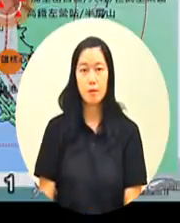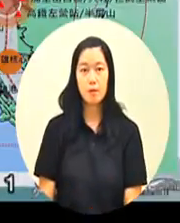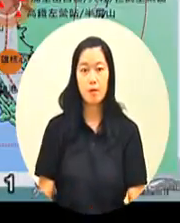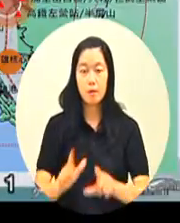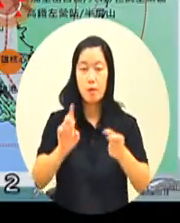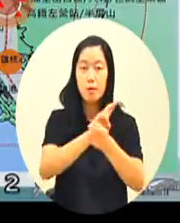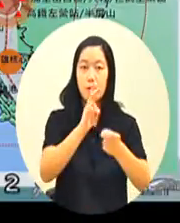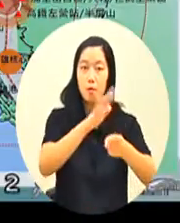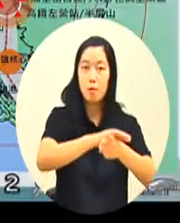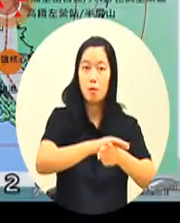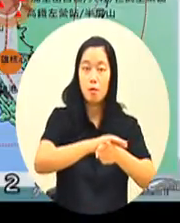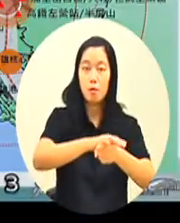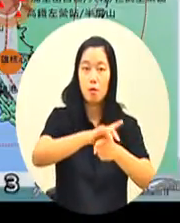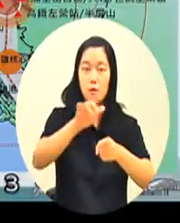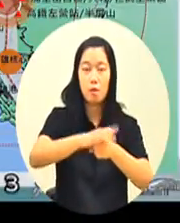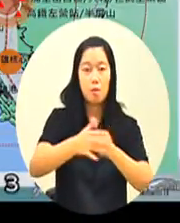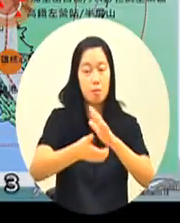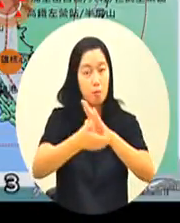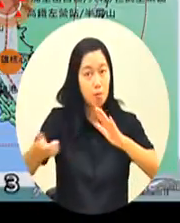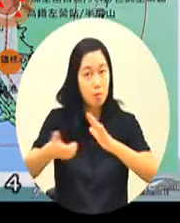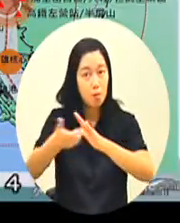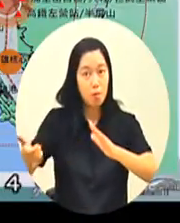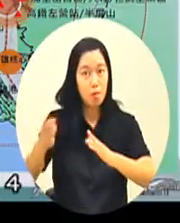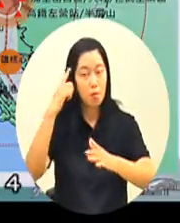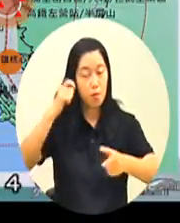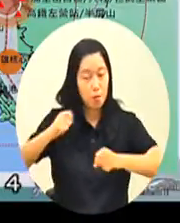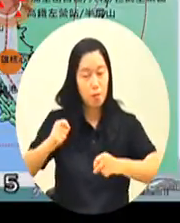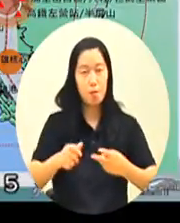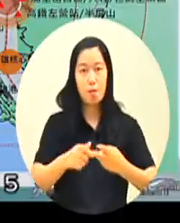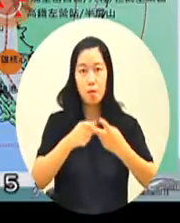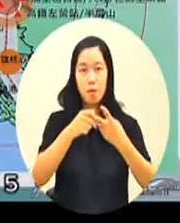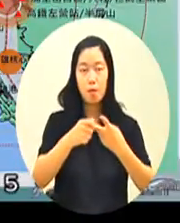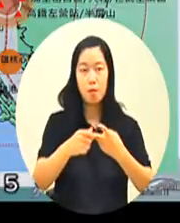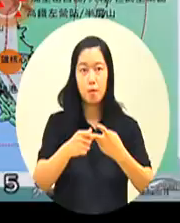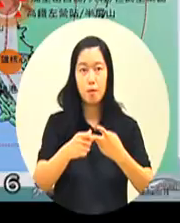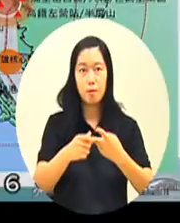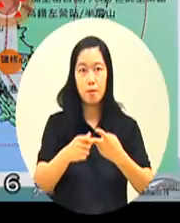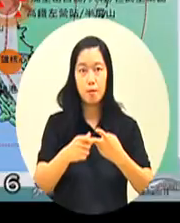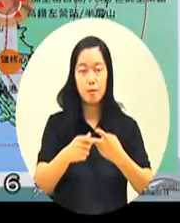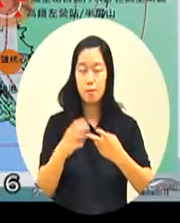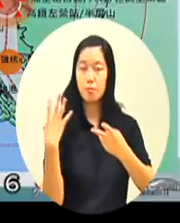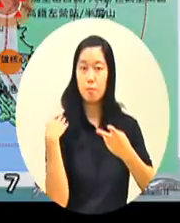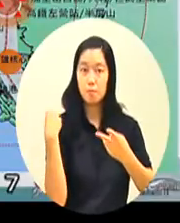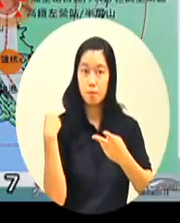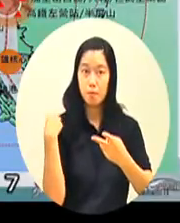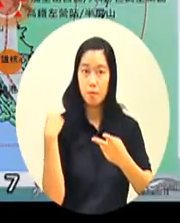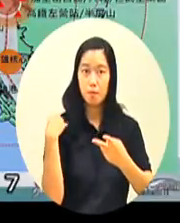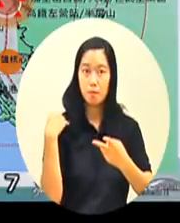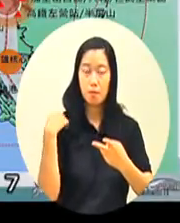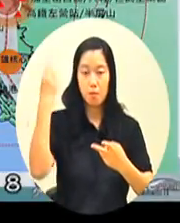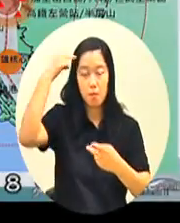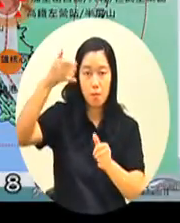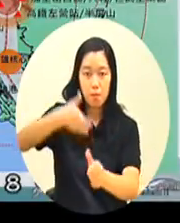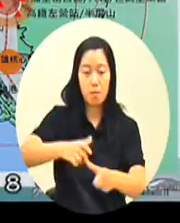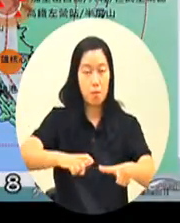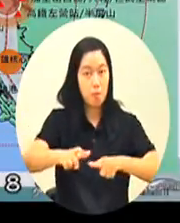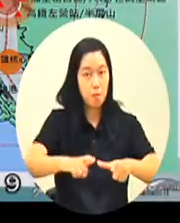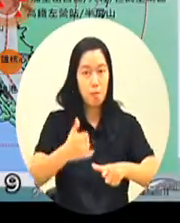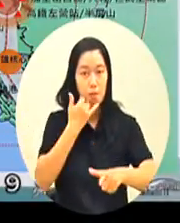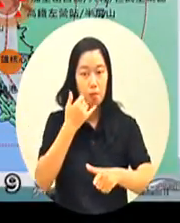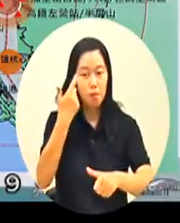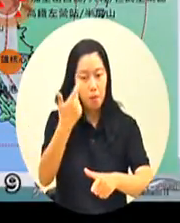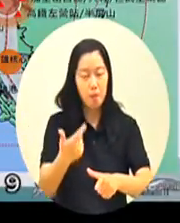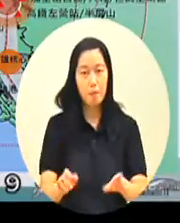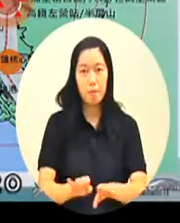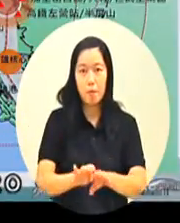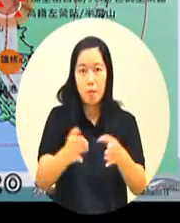是我们要积极的来推动的工作。第二个部分就是我们既有的一些产业园区能够开始逐步